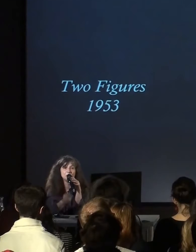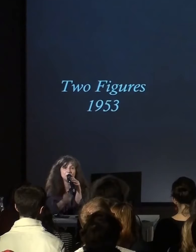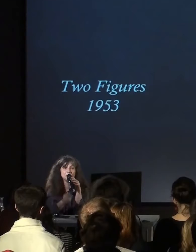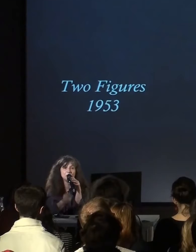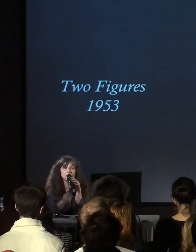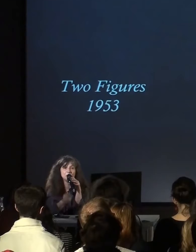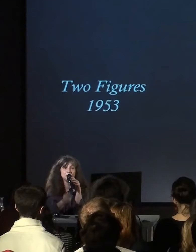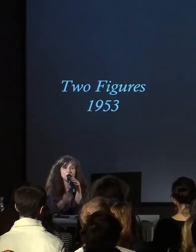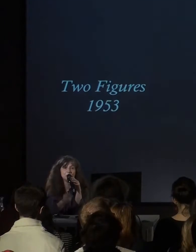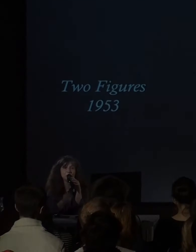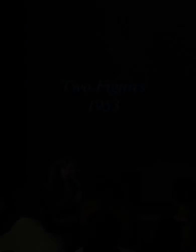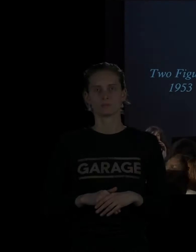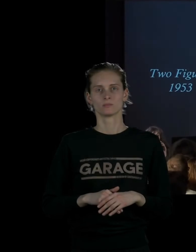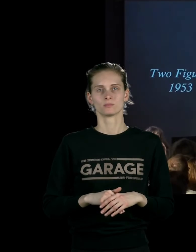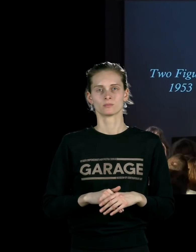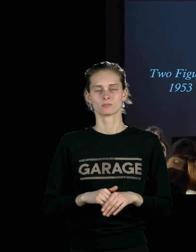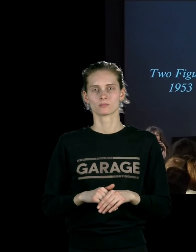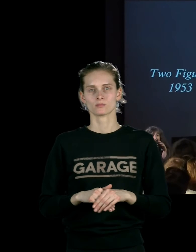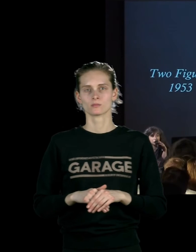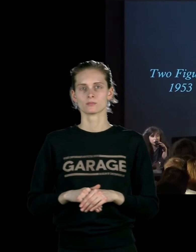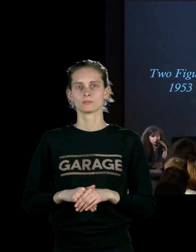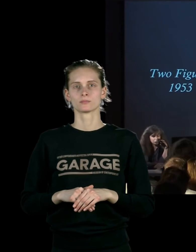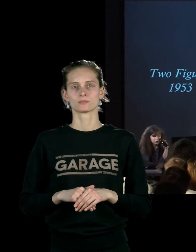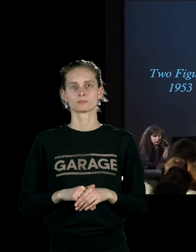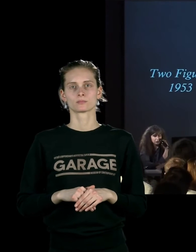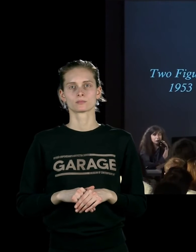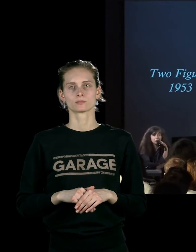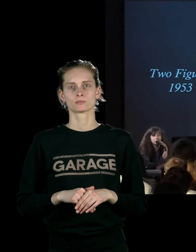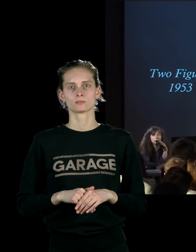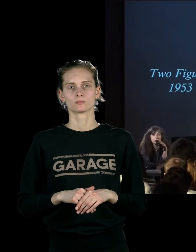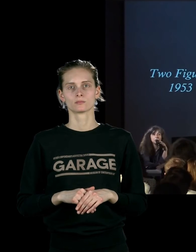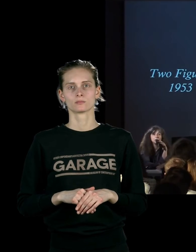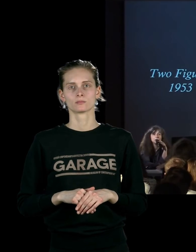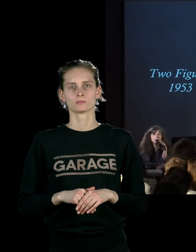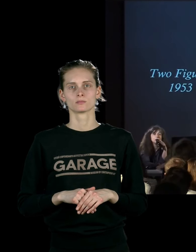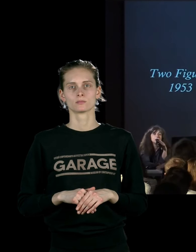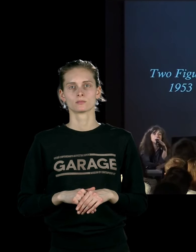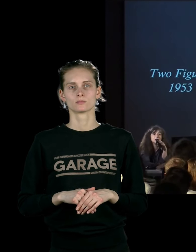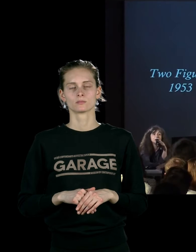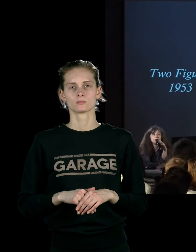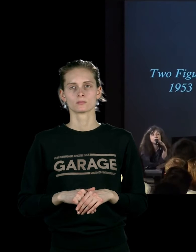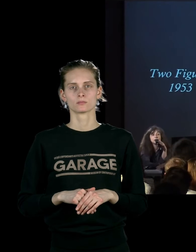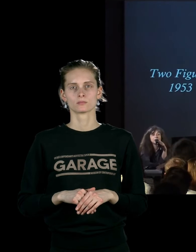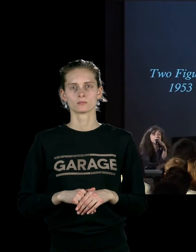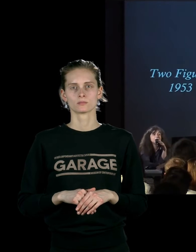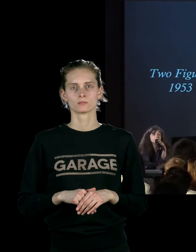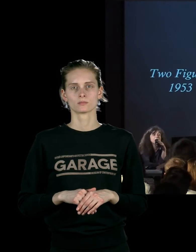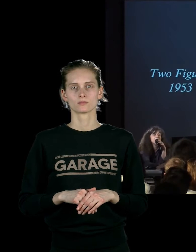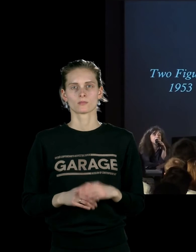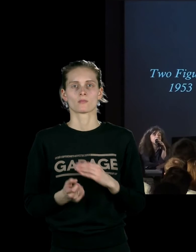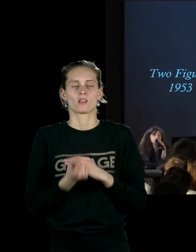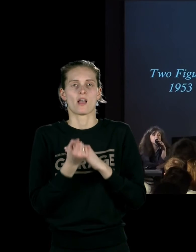лица смазаны. И возникает студия уже двух фигур, сливающихся